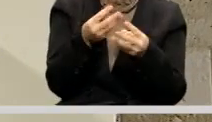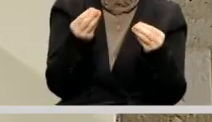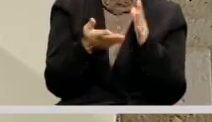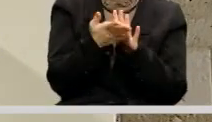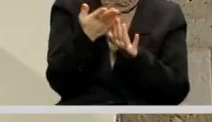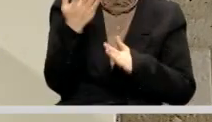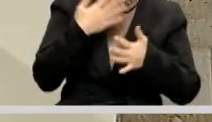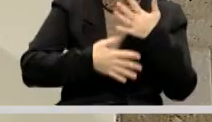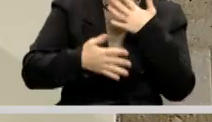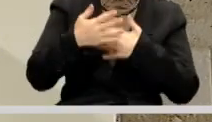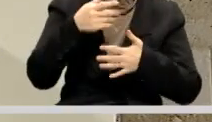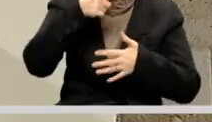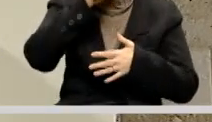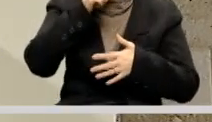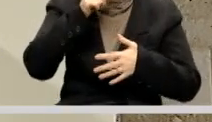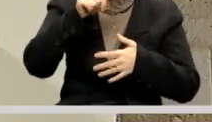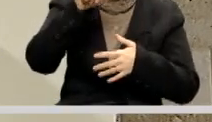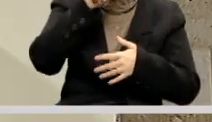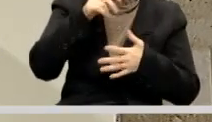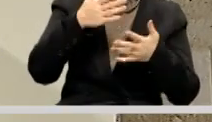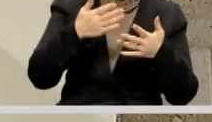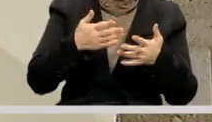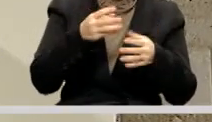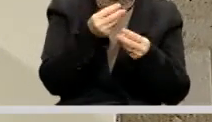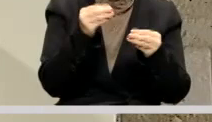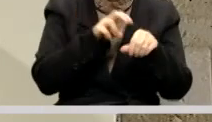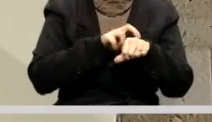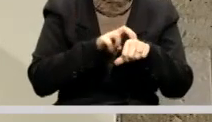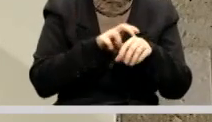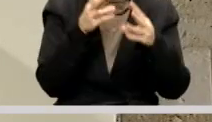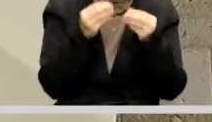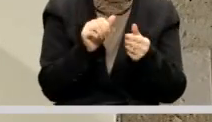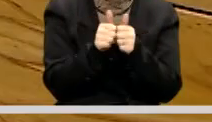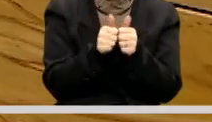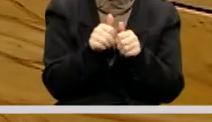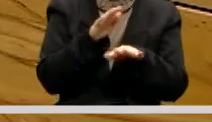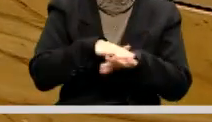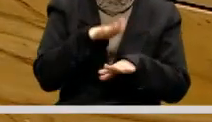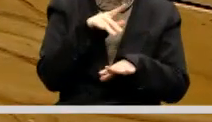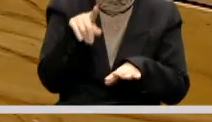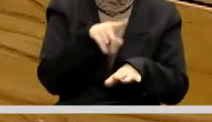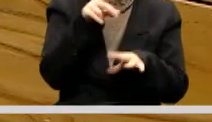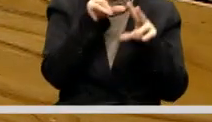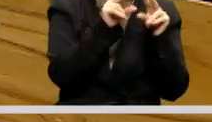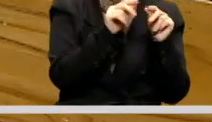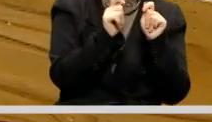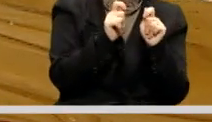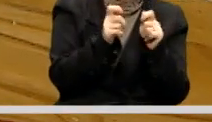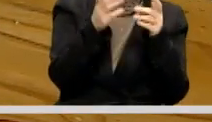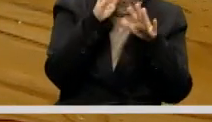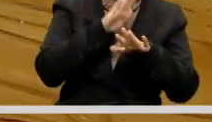yoğun kahve tüketimi, yoğun egzersiz belki uyumayı daha da zorlaştırabilir. Dolayısıyla seçtiğimiz